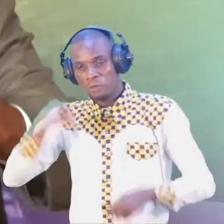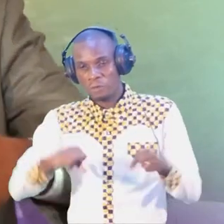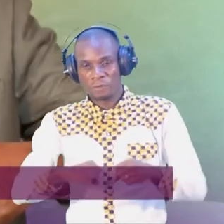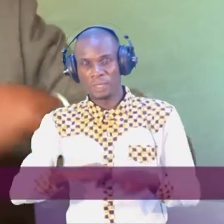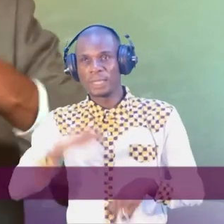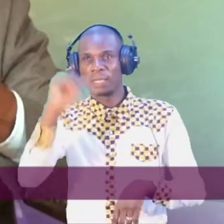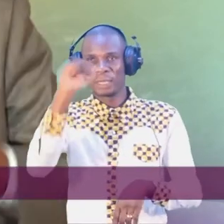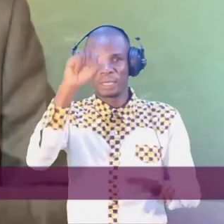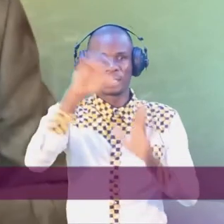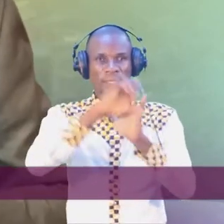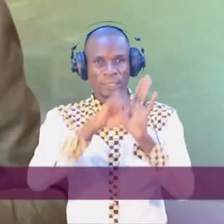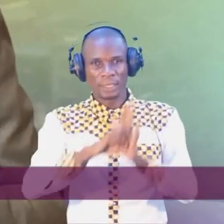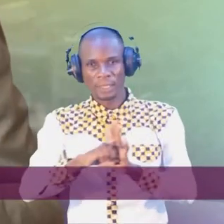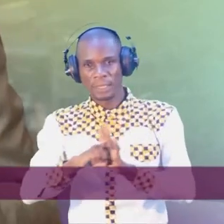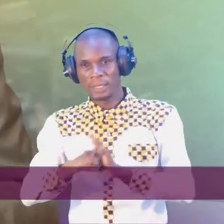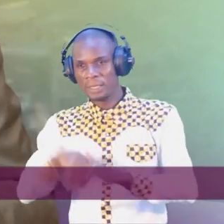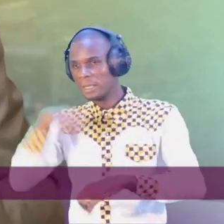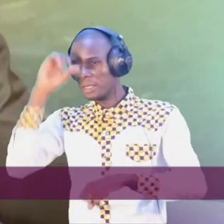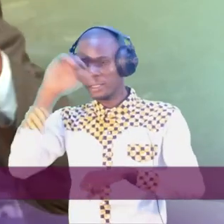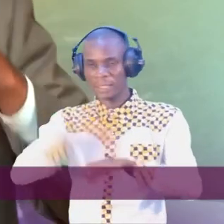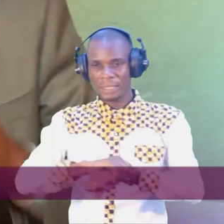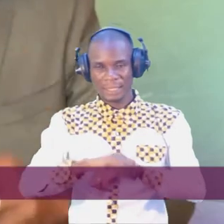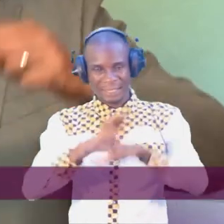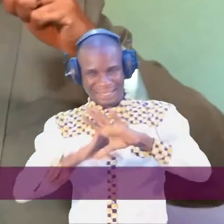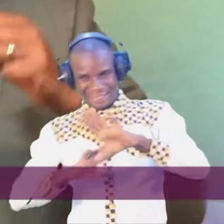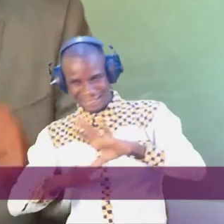Hii kujipenda sana hivi, hii Mungu anasema si vizuri.